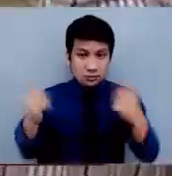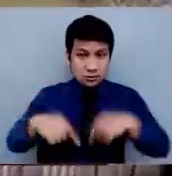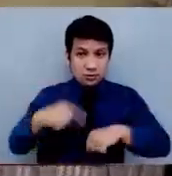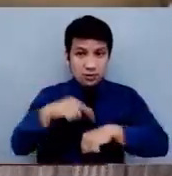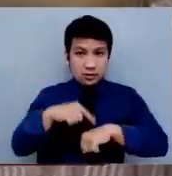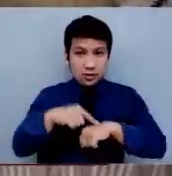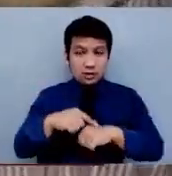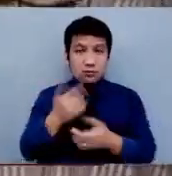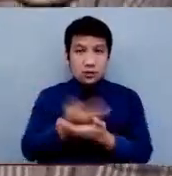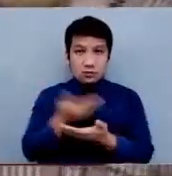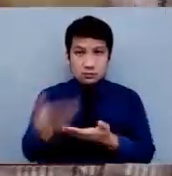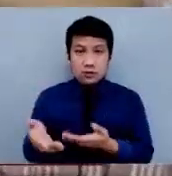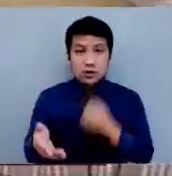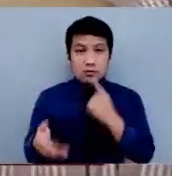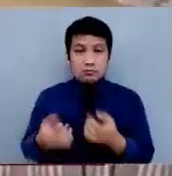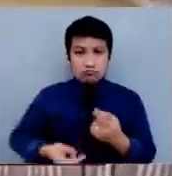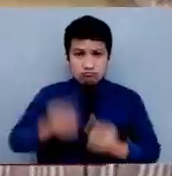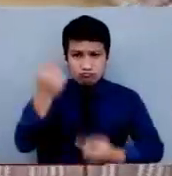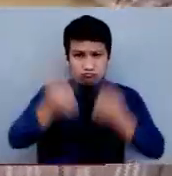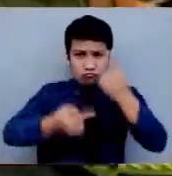para mamili ng mga pailaw.